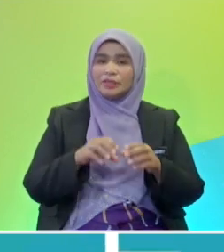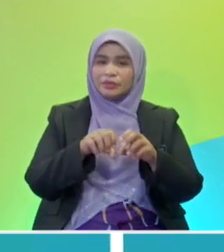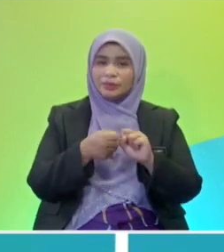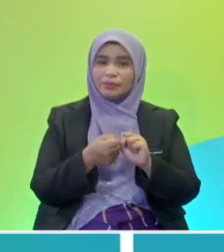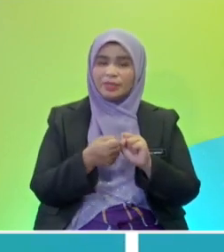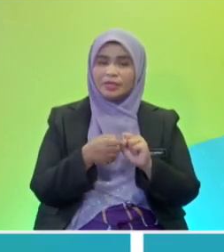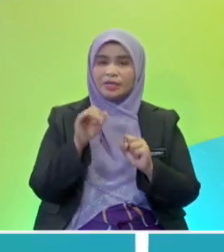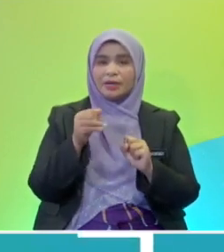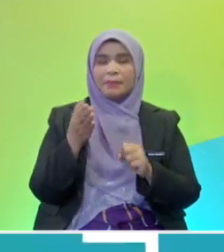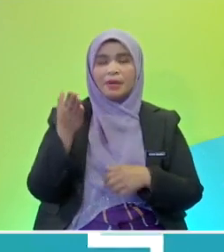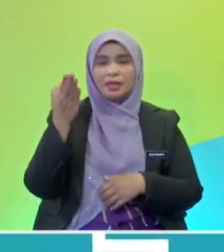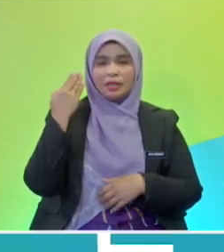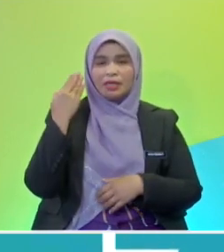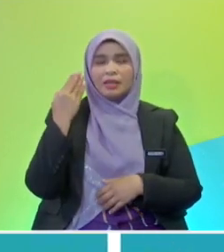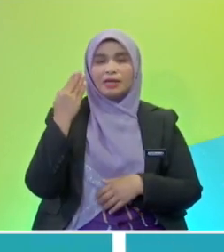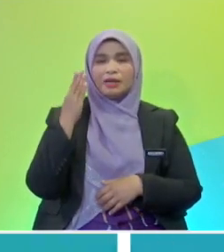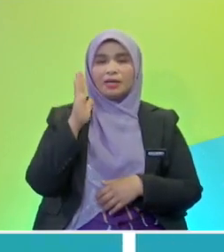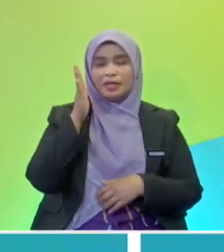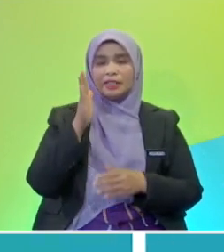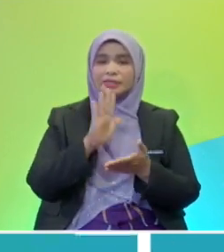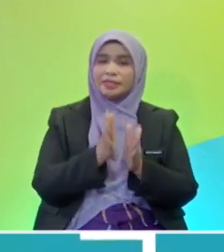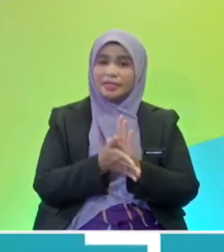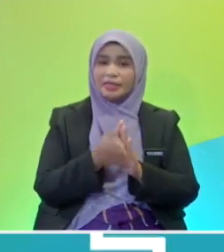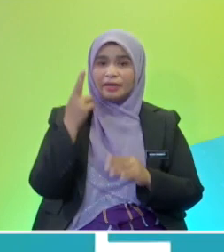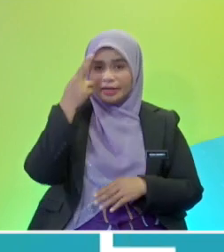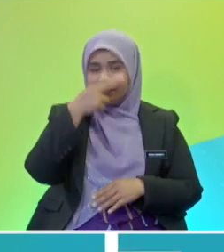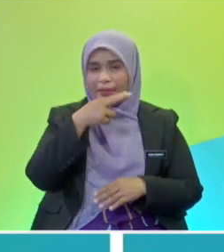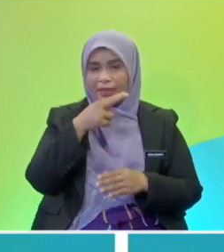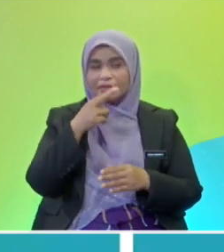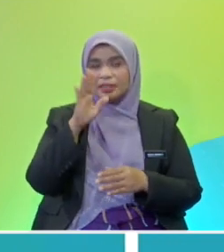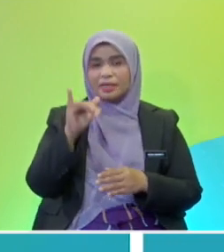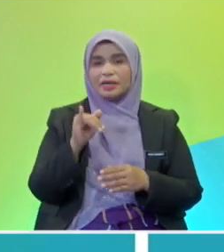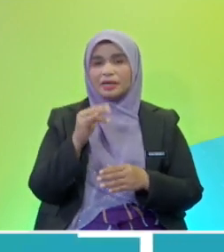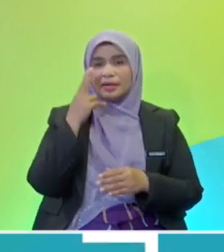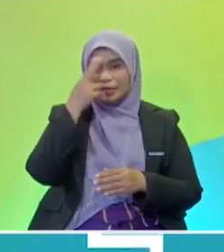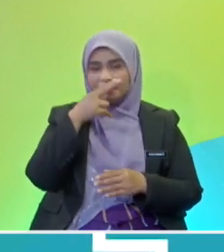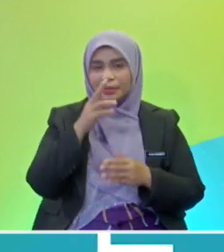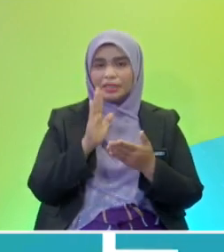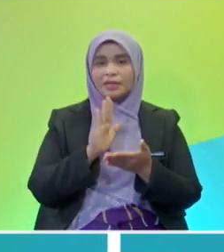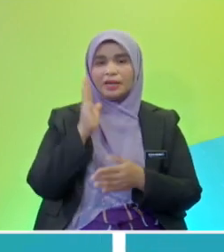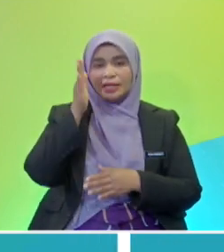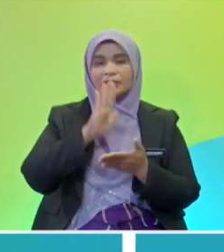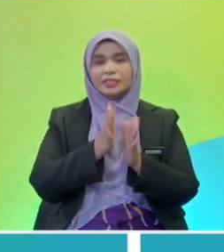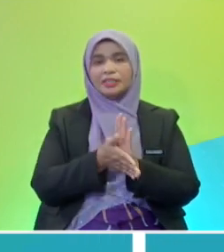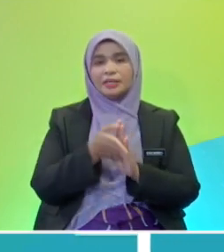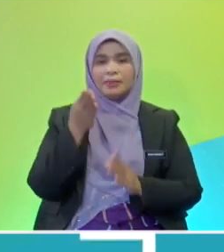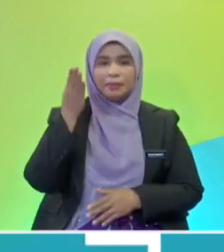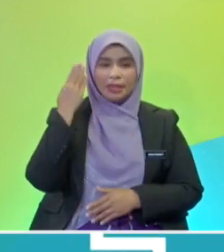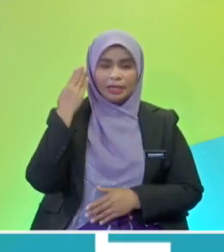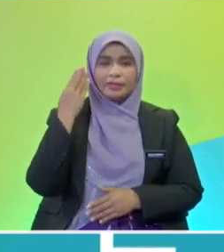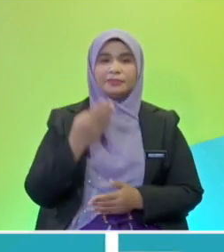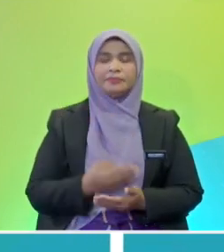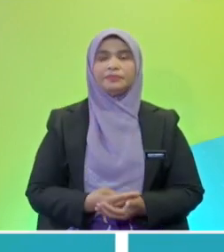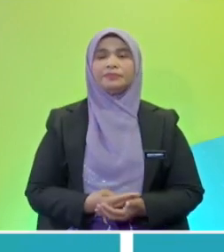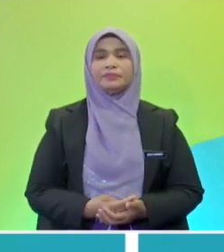yang belakang jadi yang belakang jadi hadapan yang hadapan jadi belakang ha okey okey boleh boleh okey Cikgu Saya punya